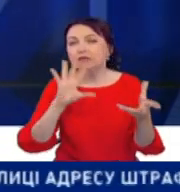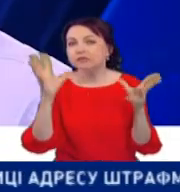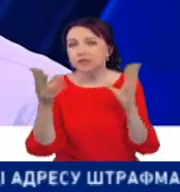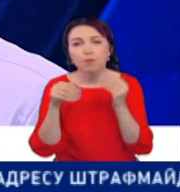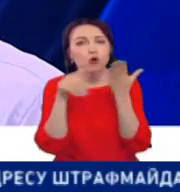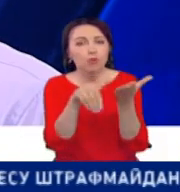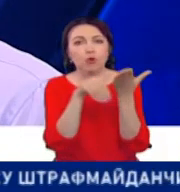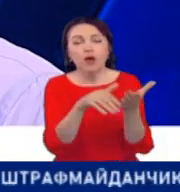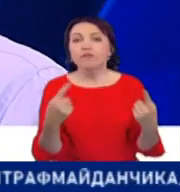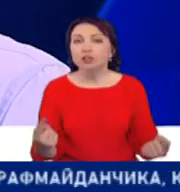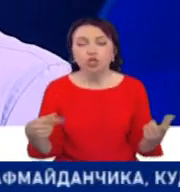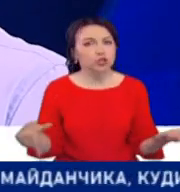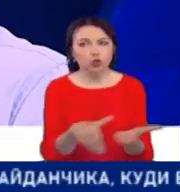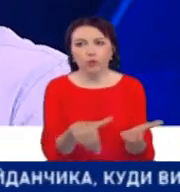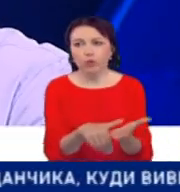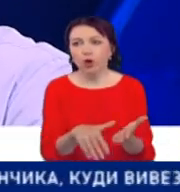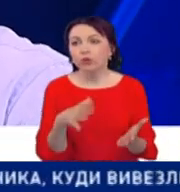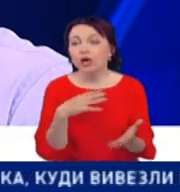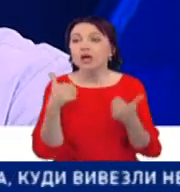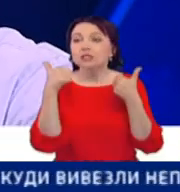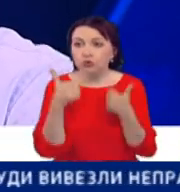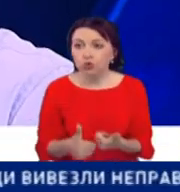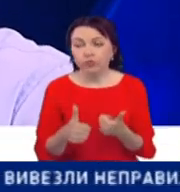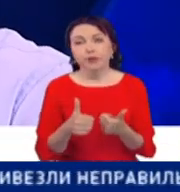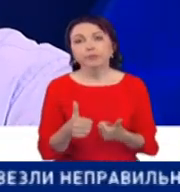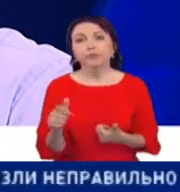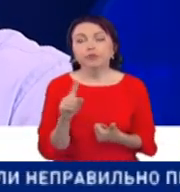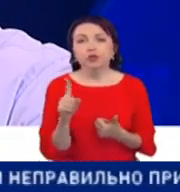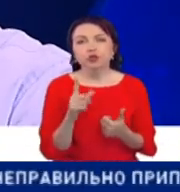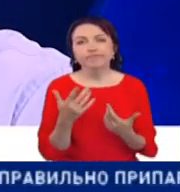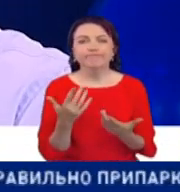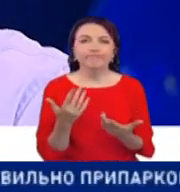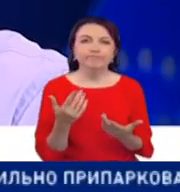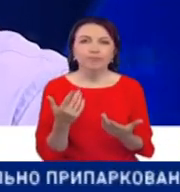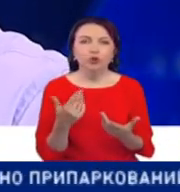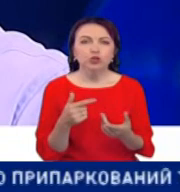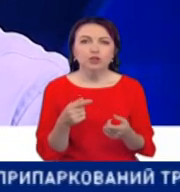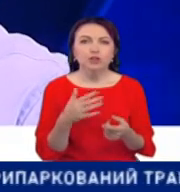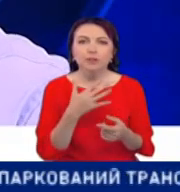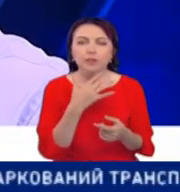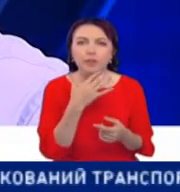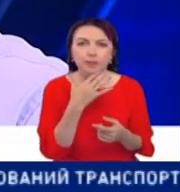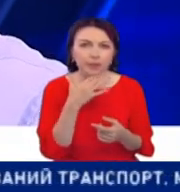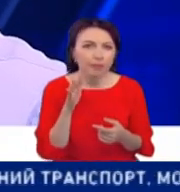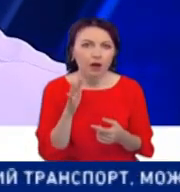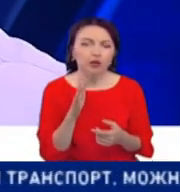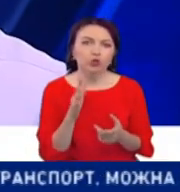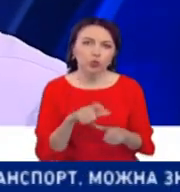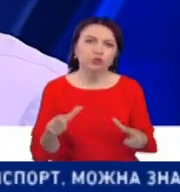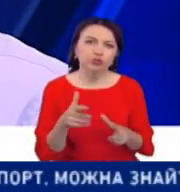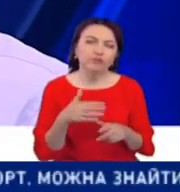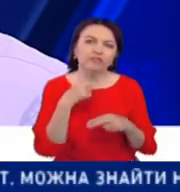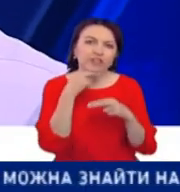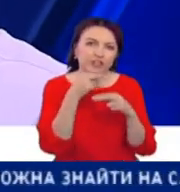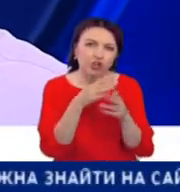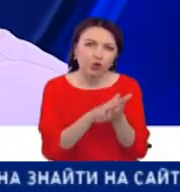Була величезна допомога. Це добре, що трошки, ну, не вигорання, а не так багато люди повинні вже на це втрачати увагу, тому